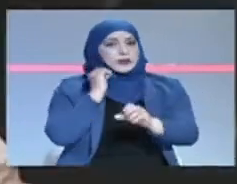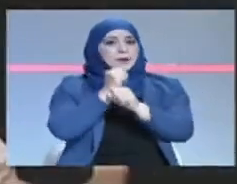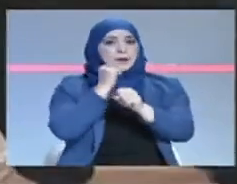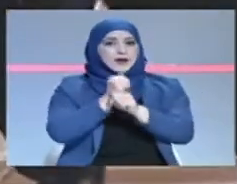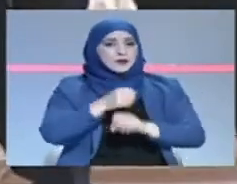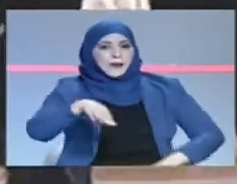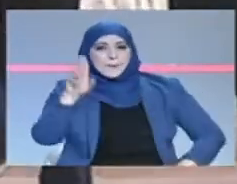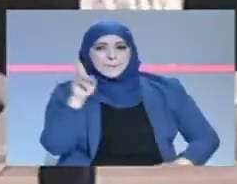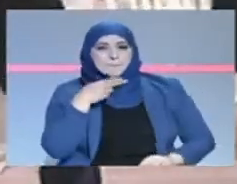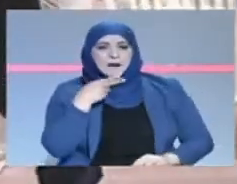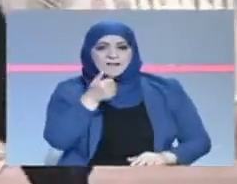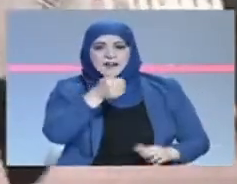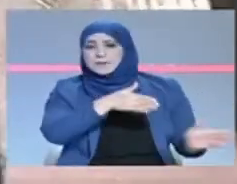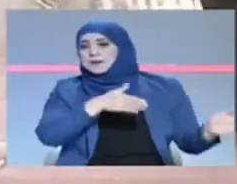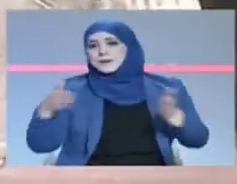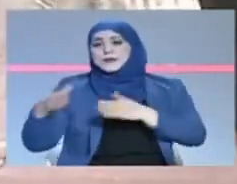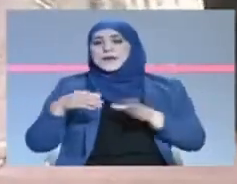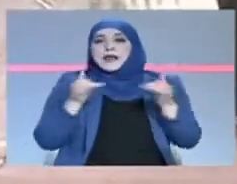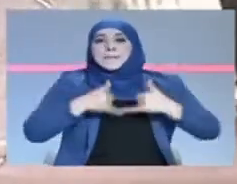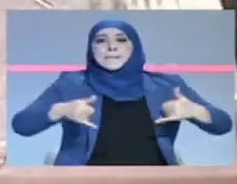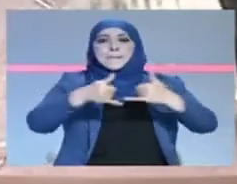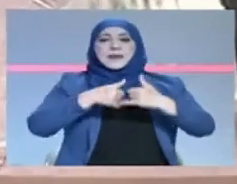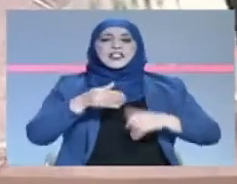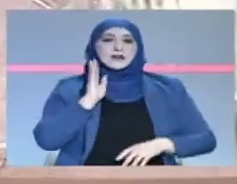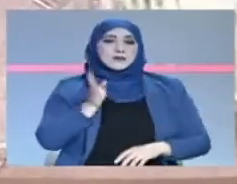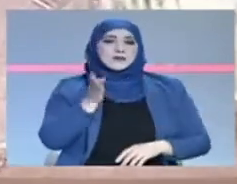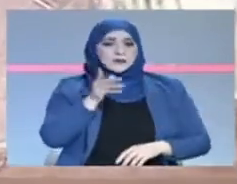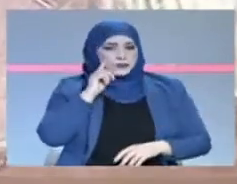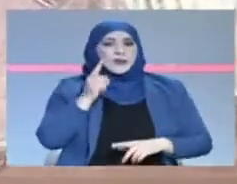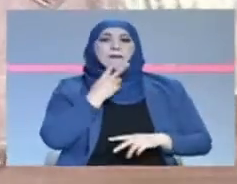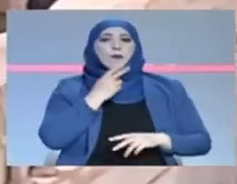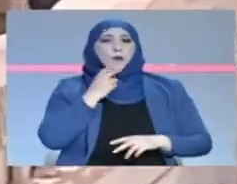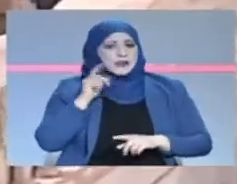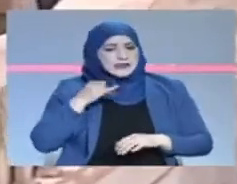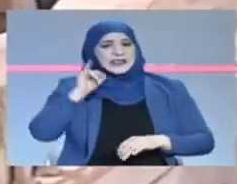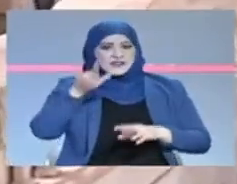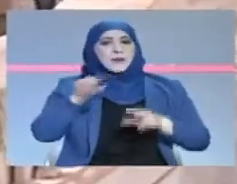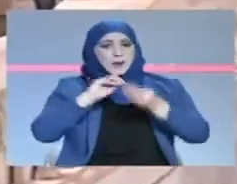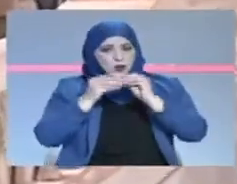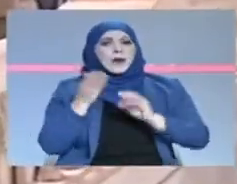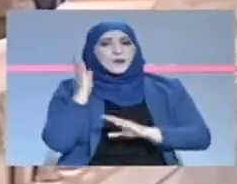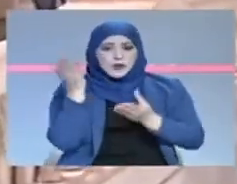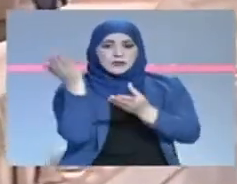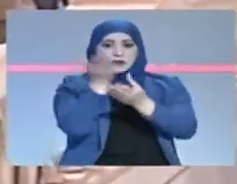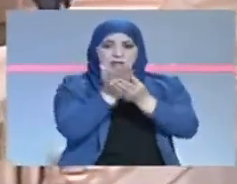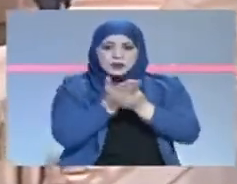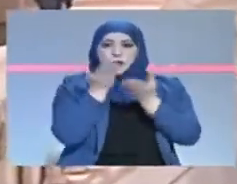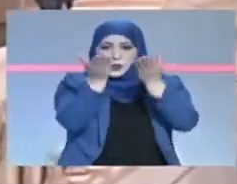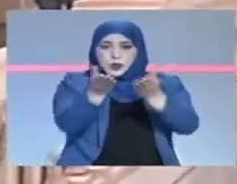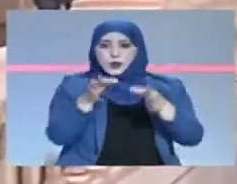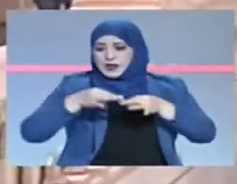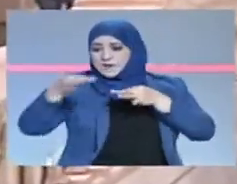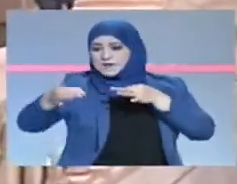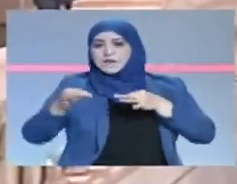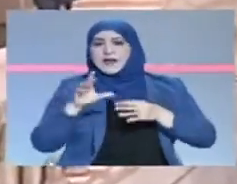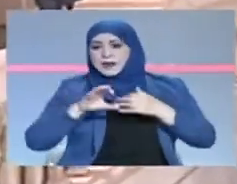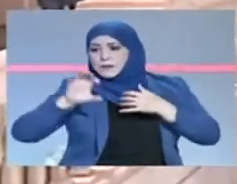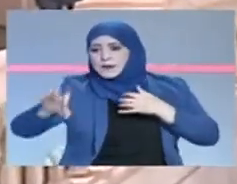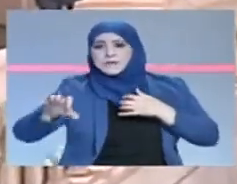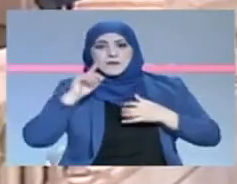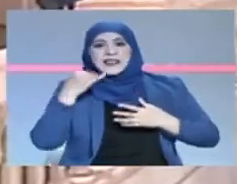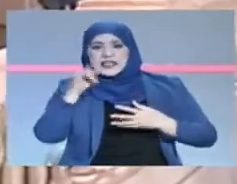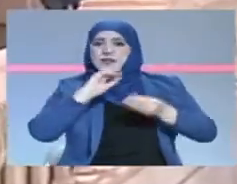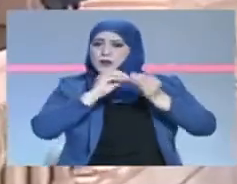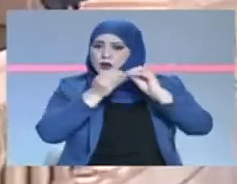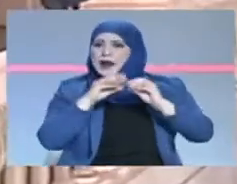يلزم. ويدعو مجلس التأديب المواطنين إلى التقدم بشكاية إلى الهيئة الفرعية في صورة حدوث خلاف